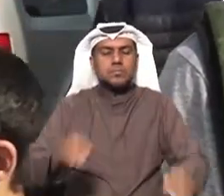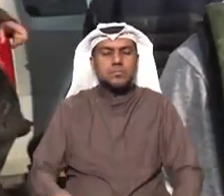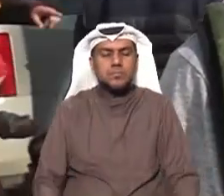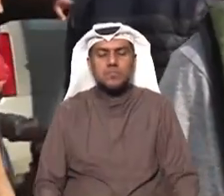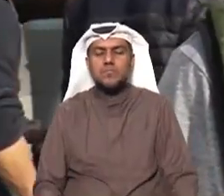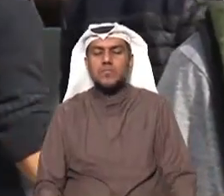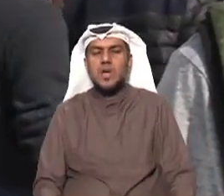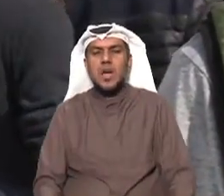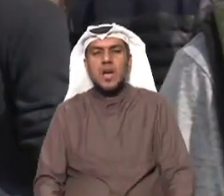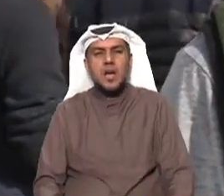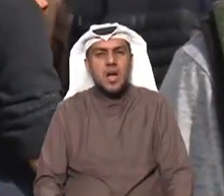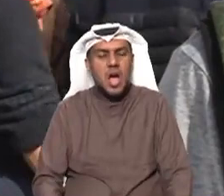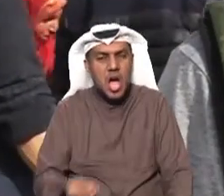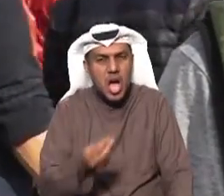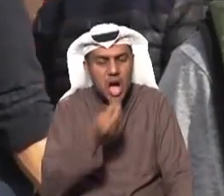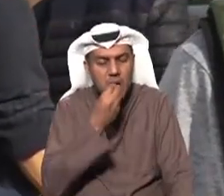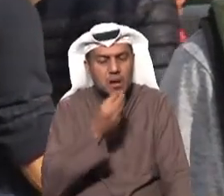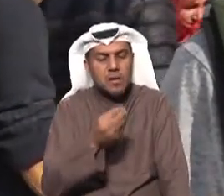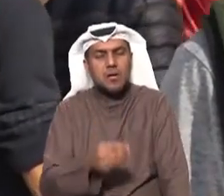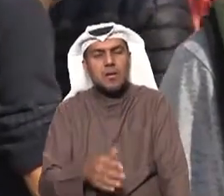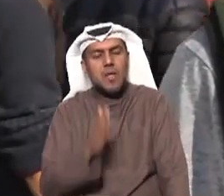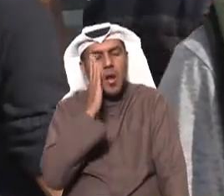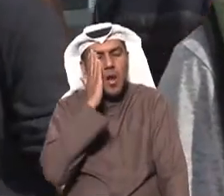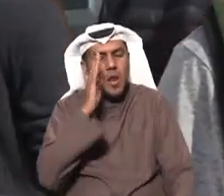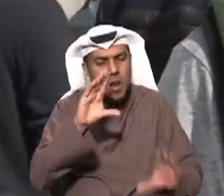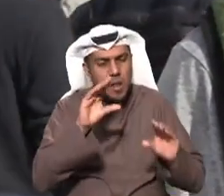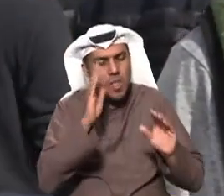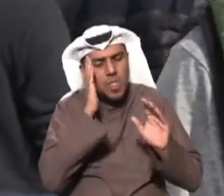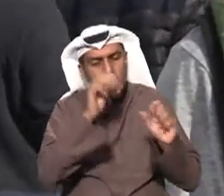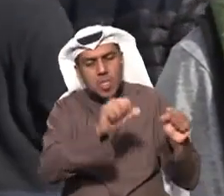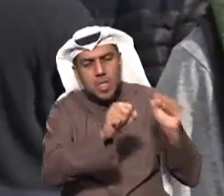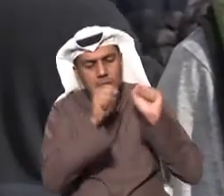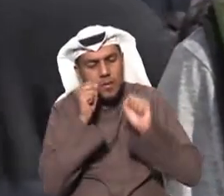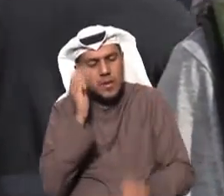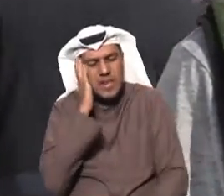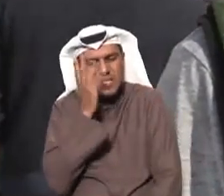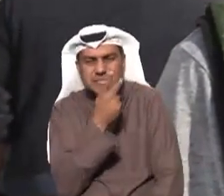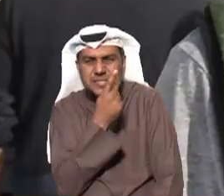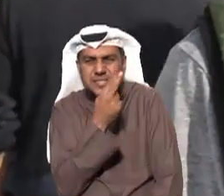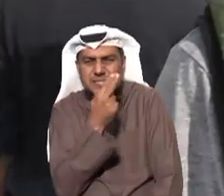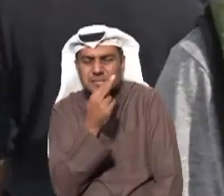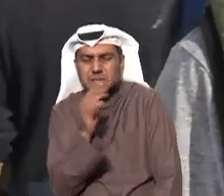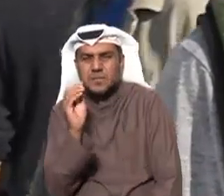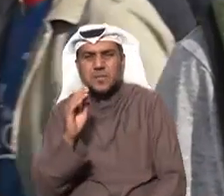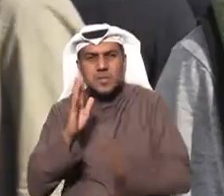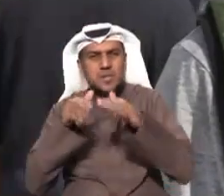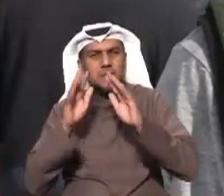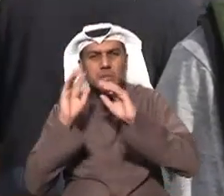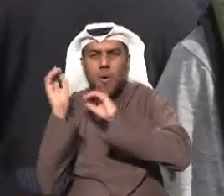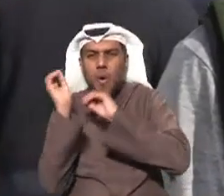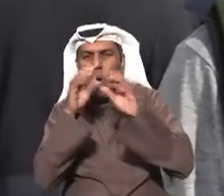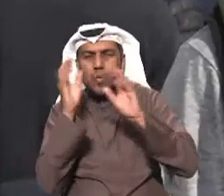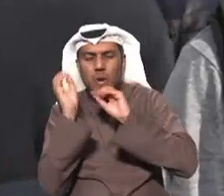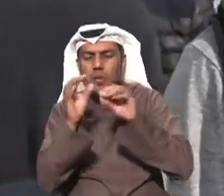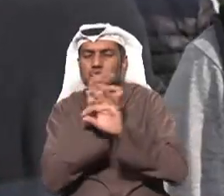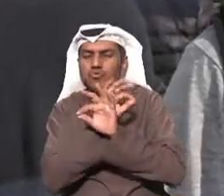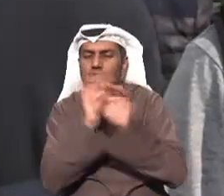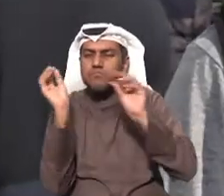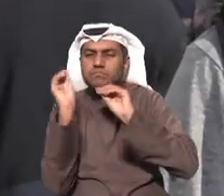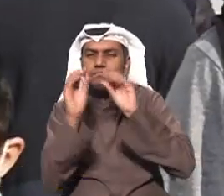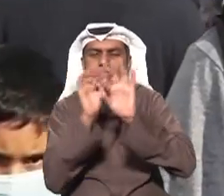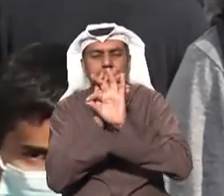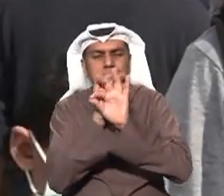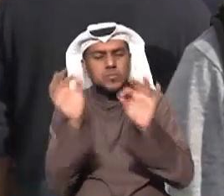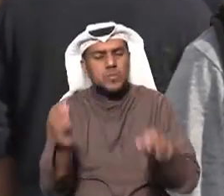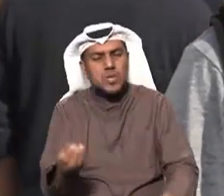العينية والبطانيات لتخفيف معاناة هذا المخيم ومن يسكن هذا المخيم. طبعا سوف نساهم خلال المرحلة